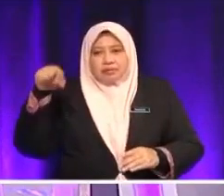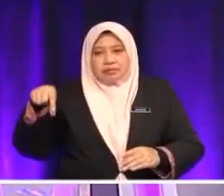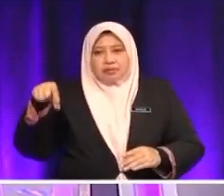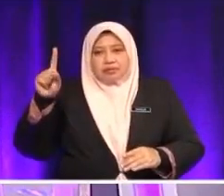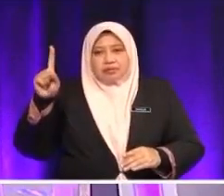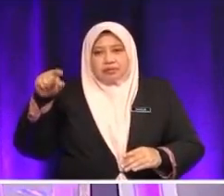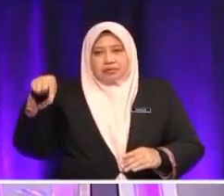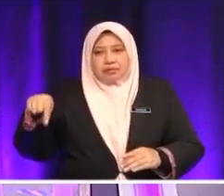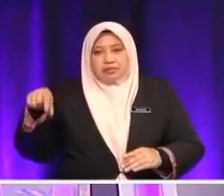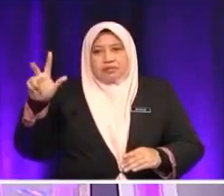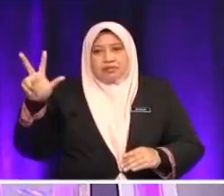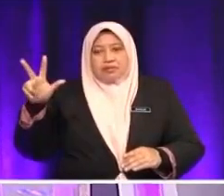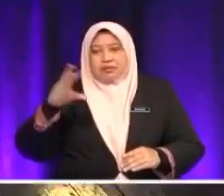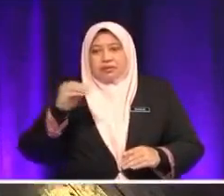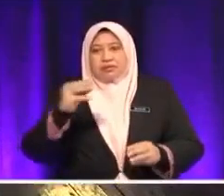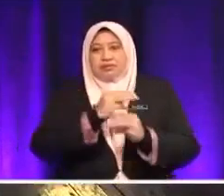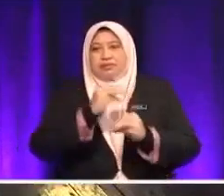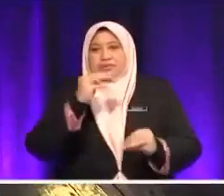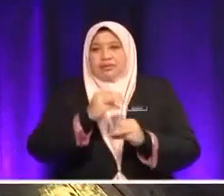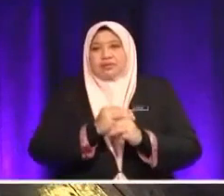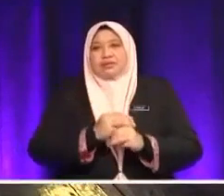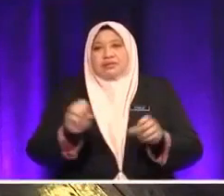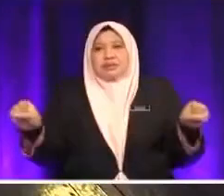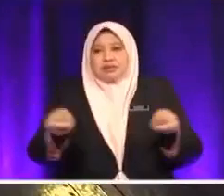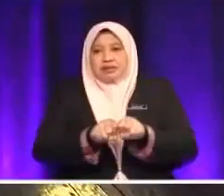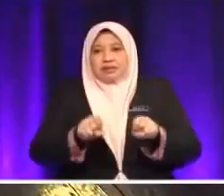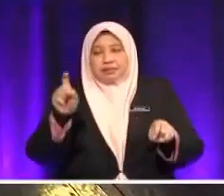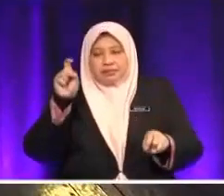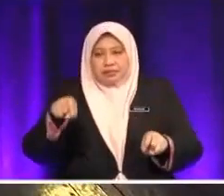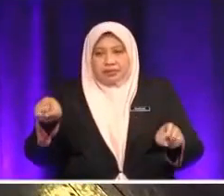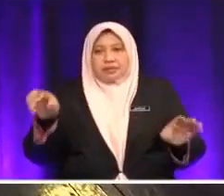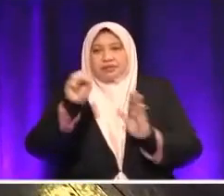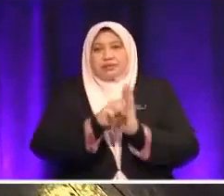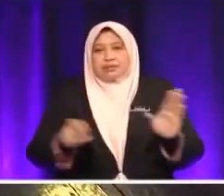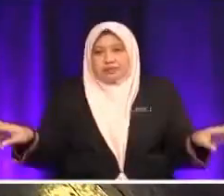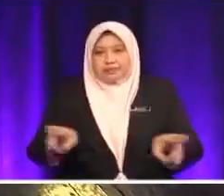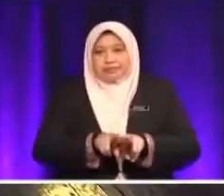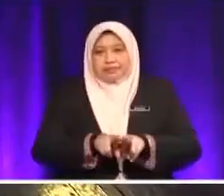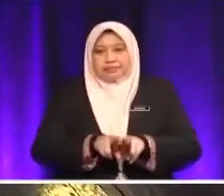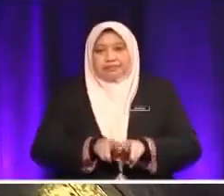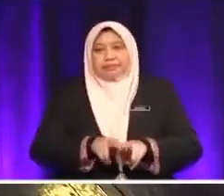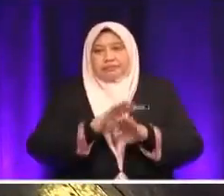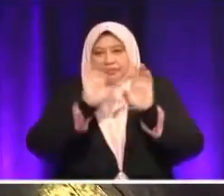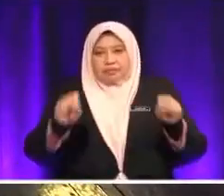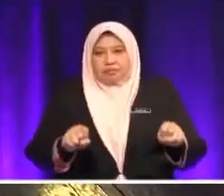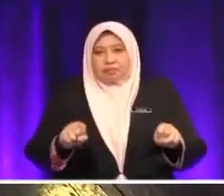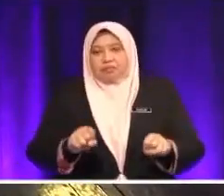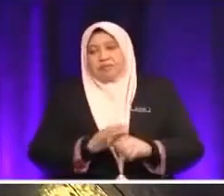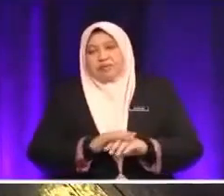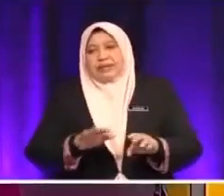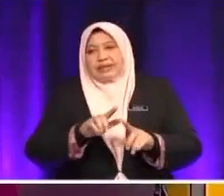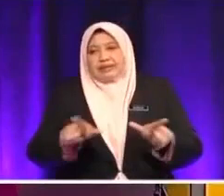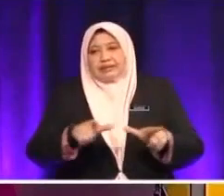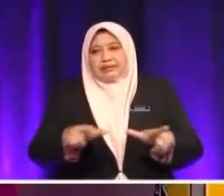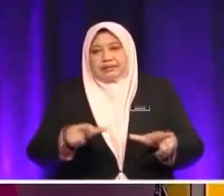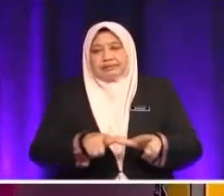guna pembaris dan sekarang Mesti kalau mesti seragam tak boleh lompat-lompat jadi